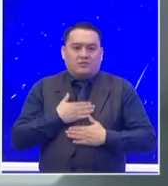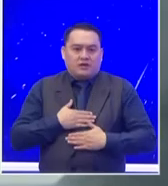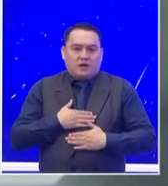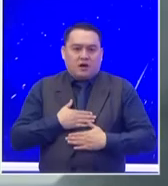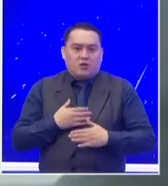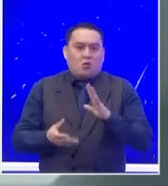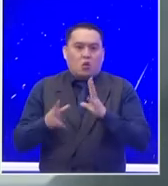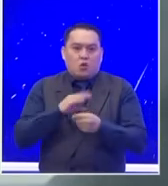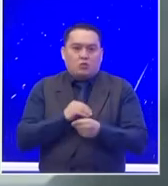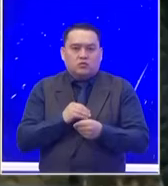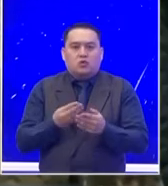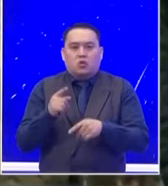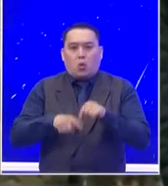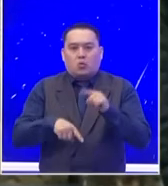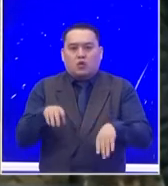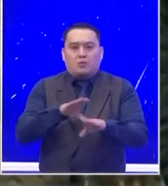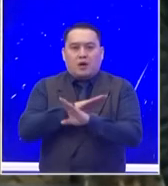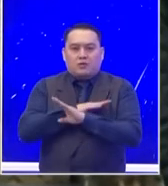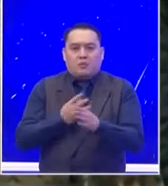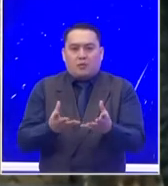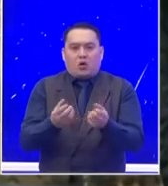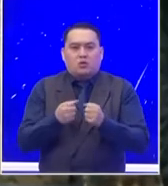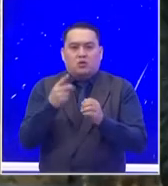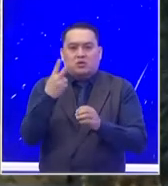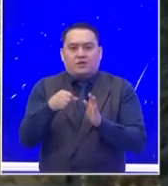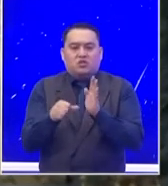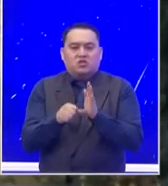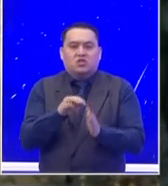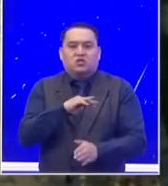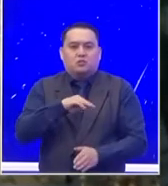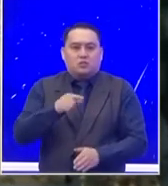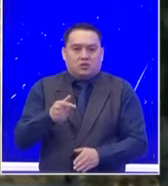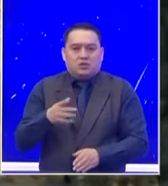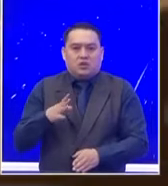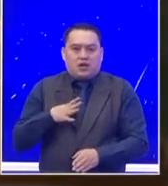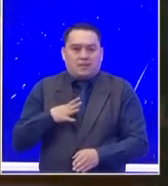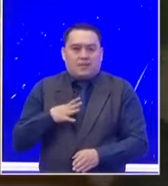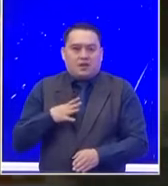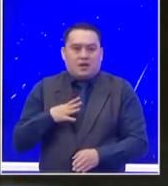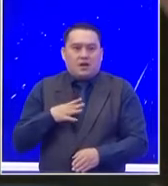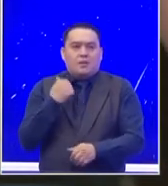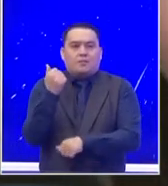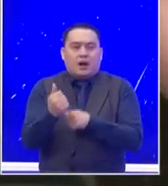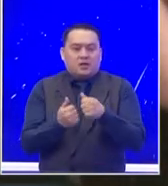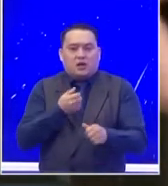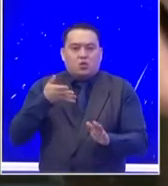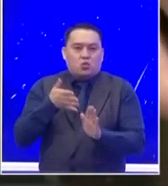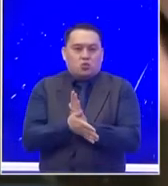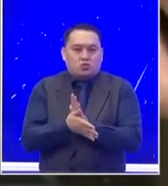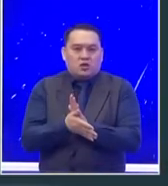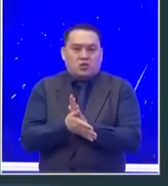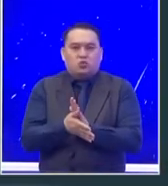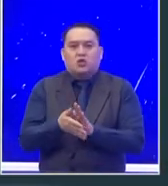В общей сложности родственники погибшего должны получить больше 26 миллионов тенге за причиненный материальный